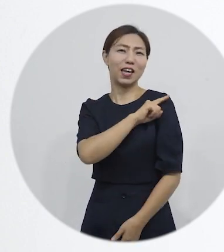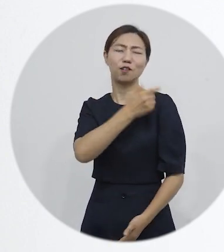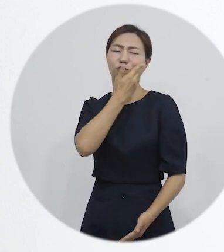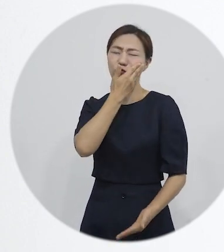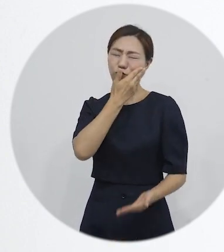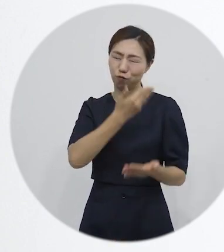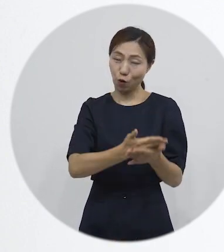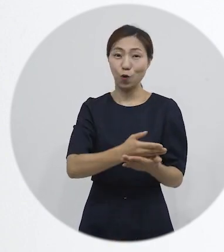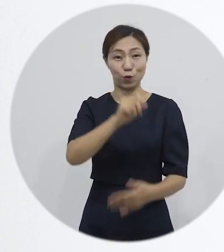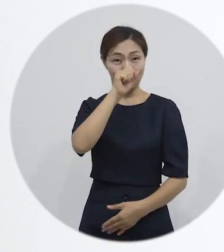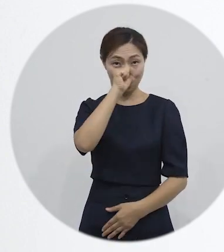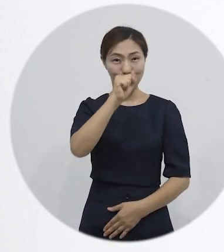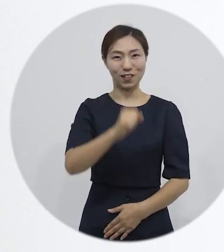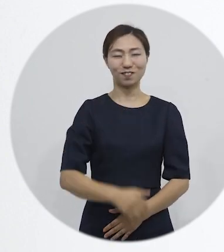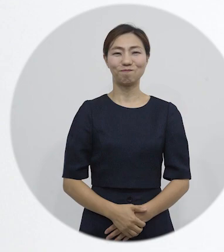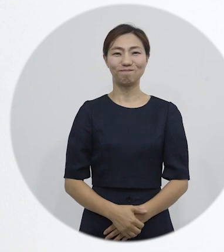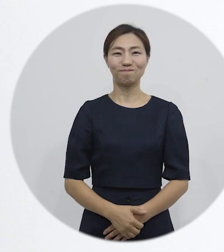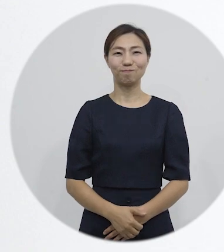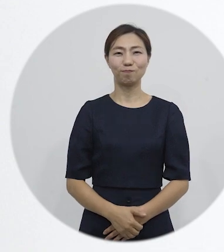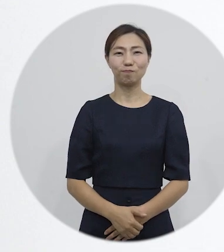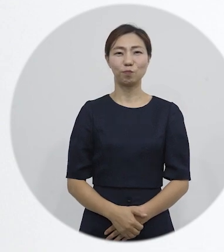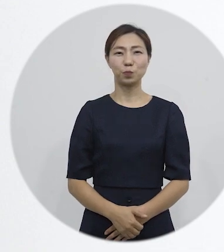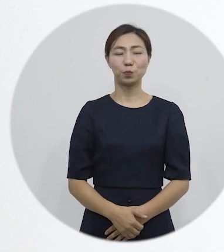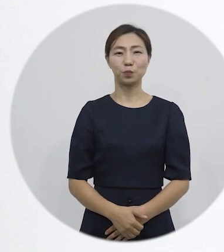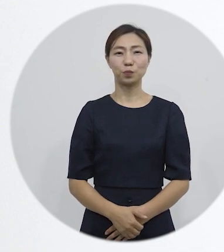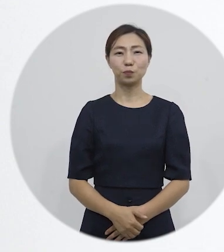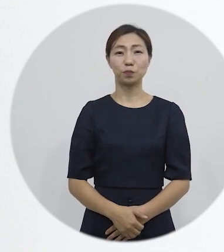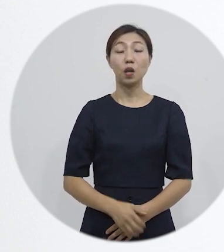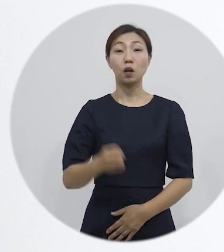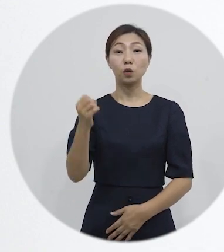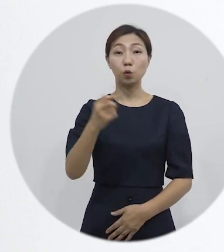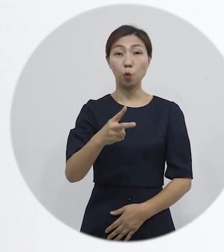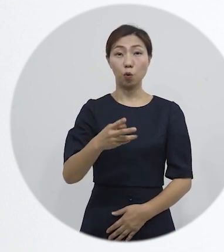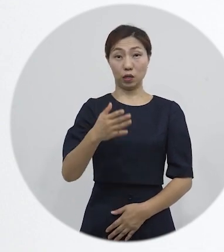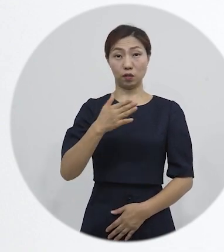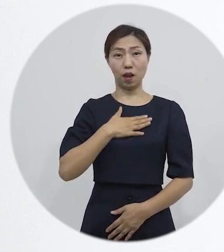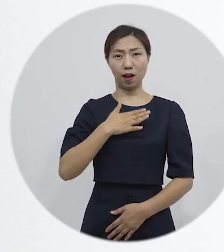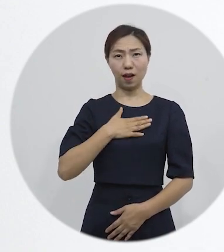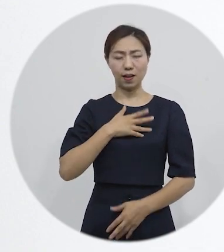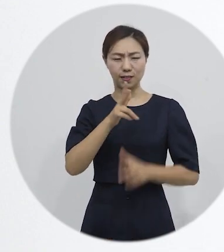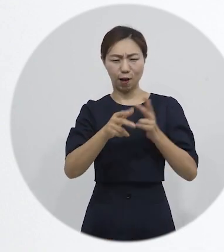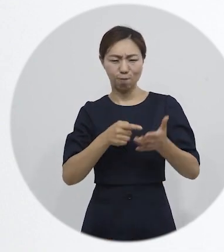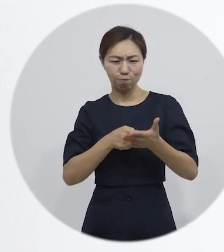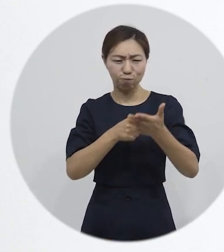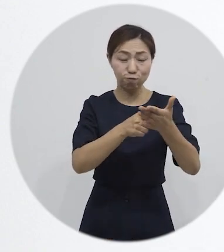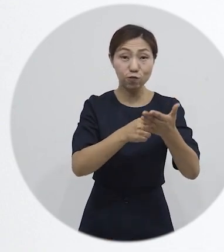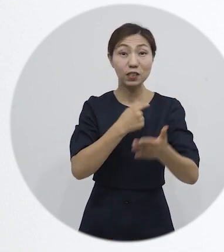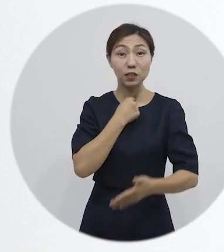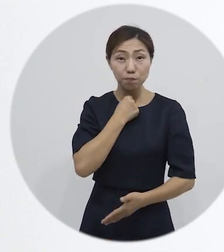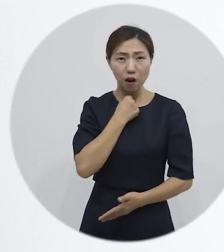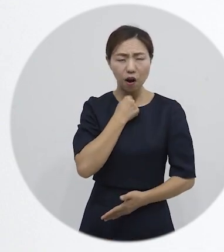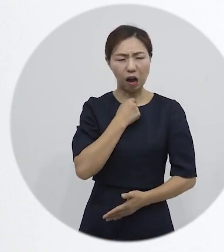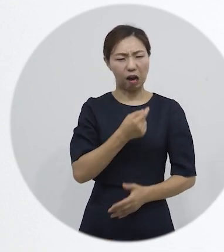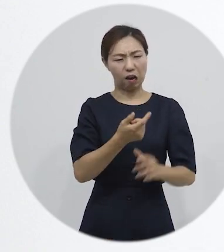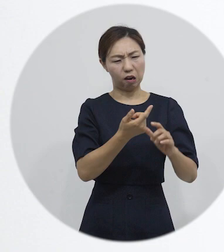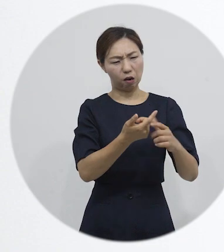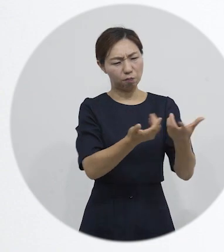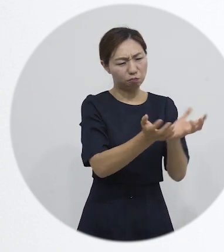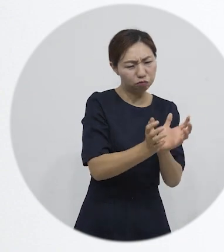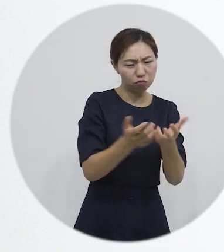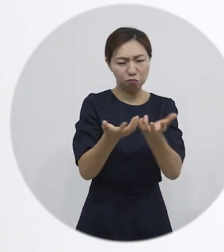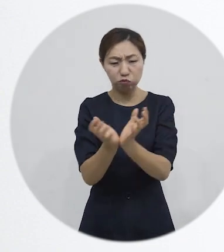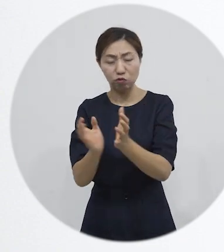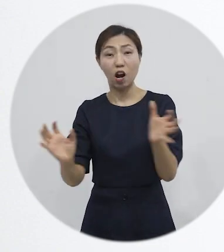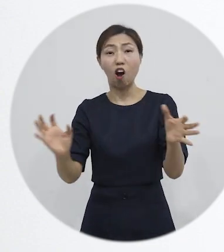제일 좋다라고 하는 걸 꼭 강조드립니다. 그리고 만약에 내가 하고 싶은 사업이 되게 복합적인 사업이야 라고